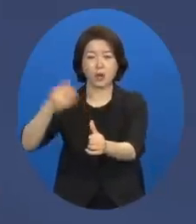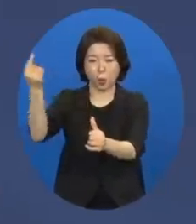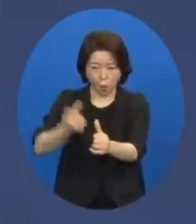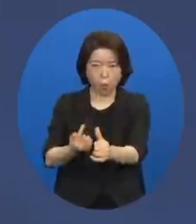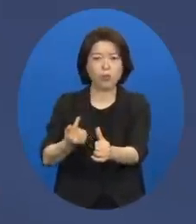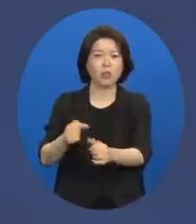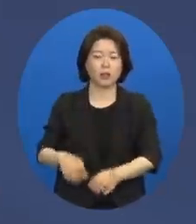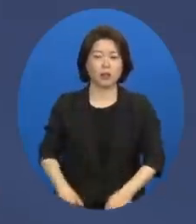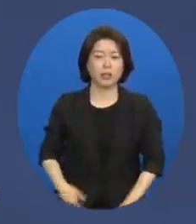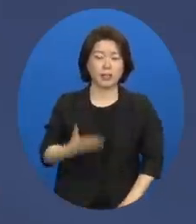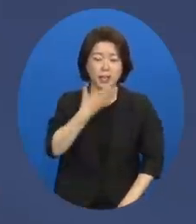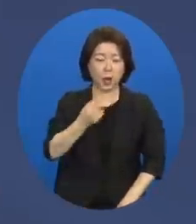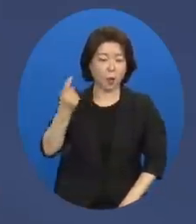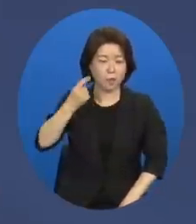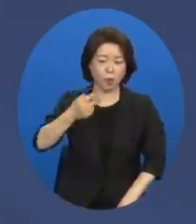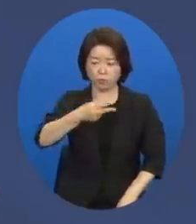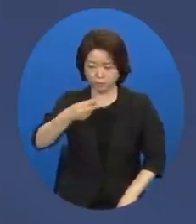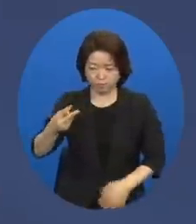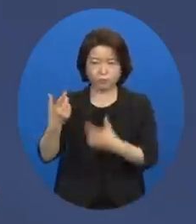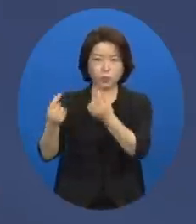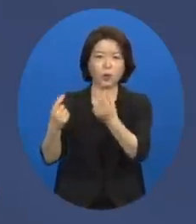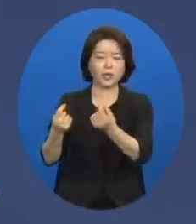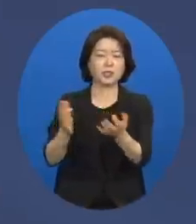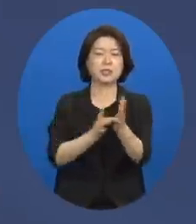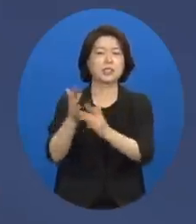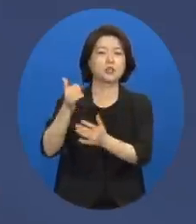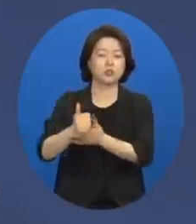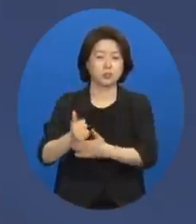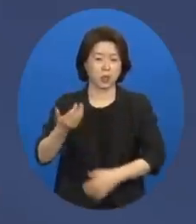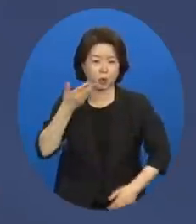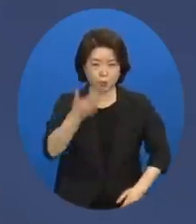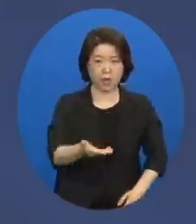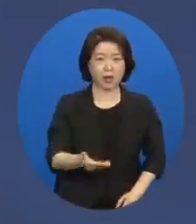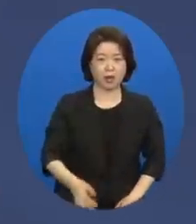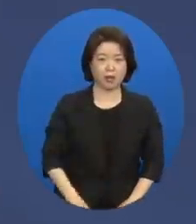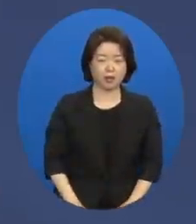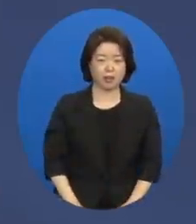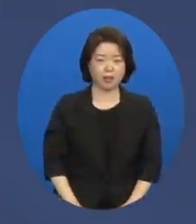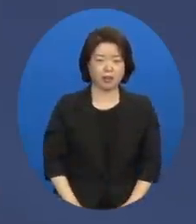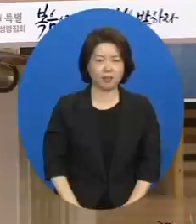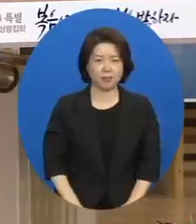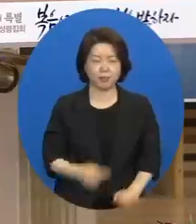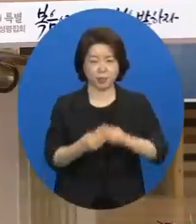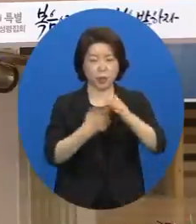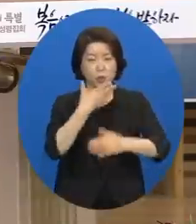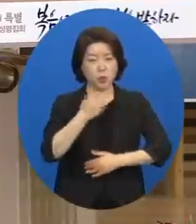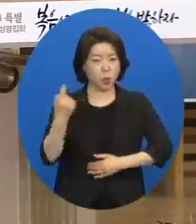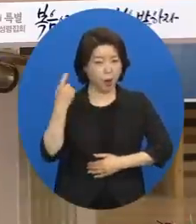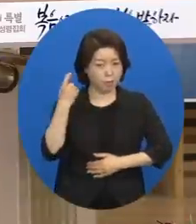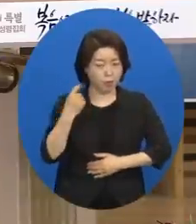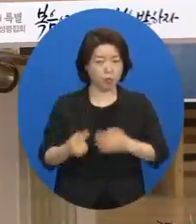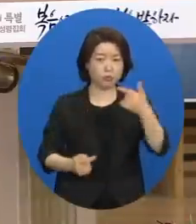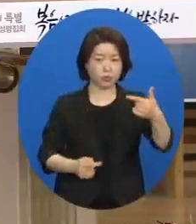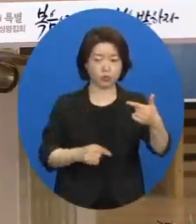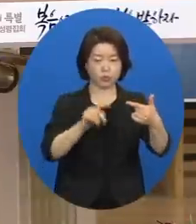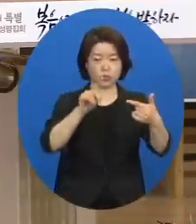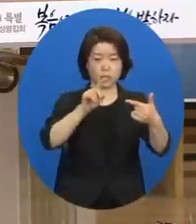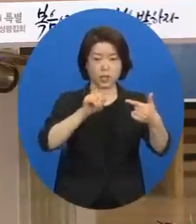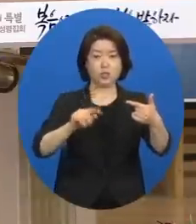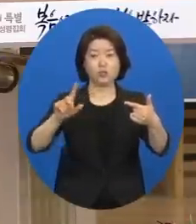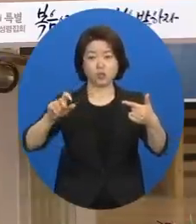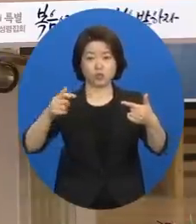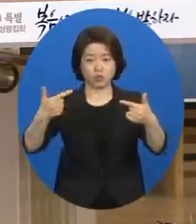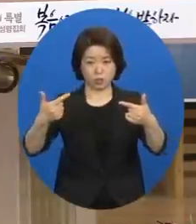온 바로 복음 되신 예수님이다 이렇게 얘기를 했습니다. 요한복음 6장 63절에